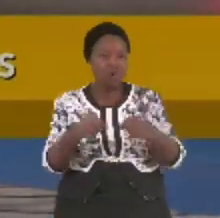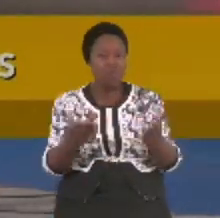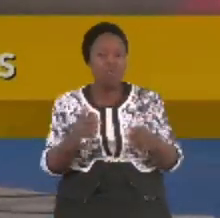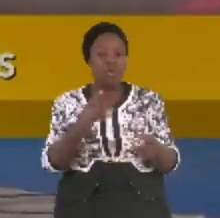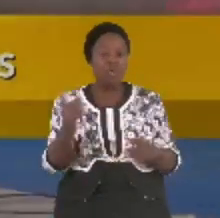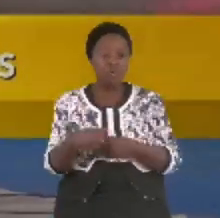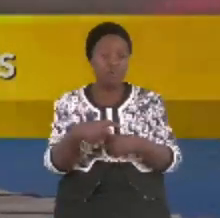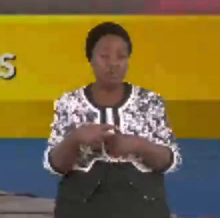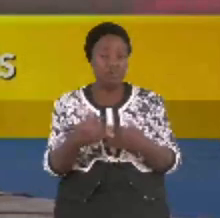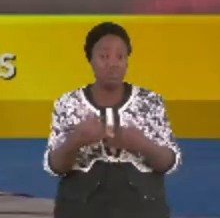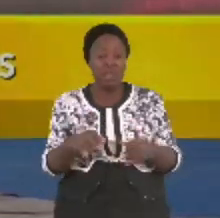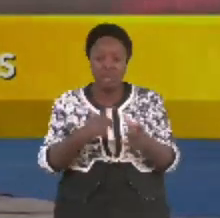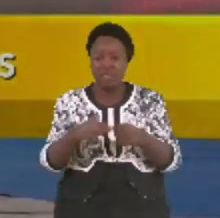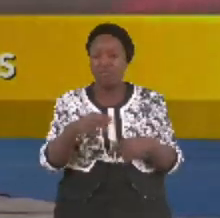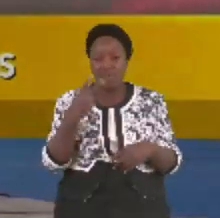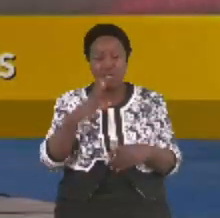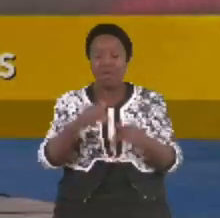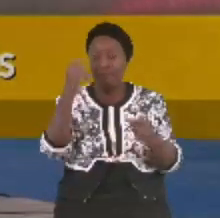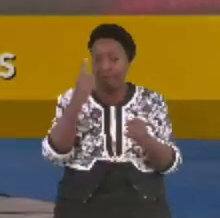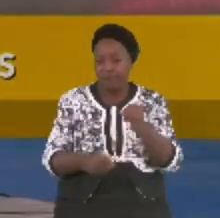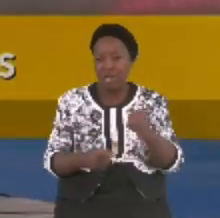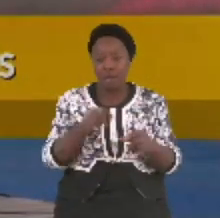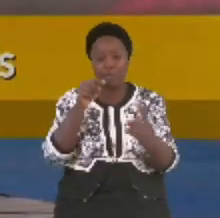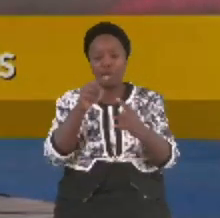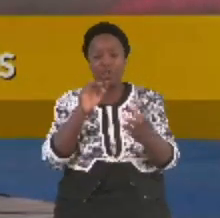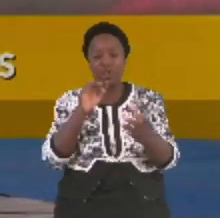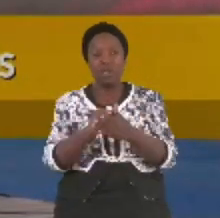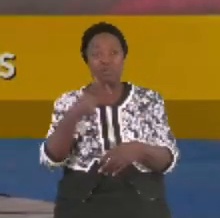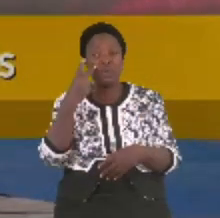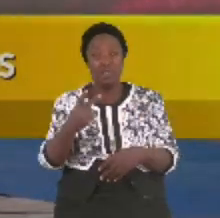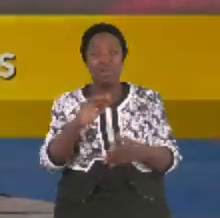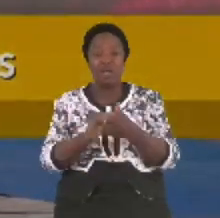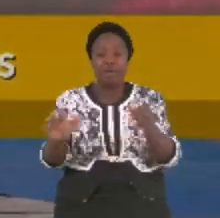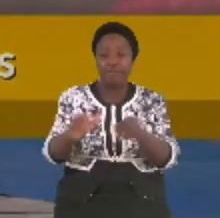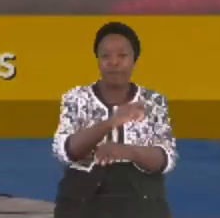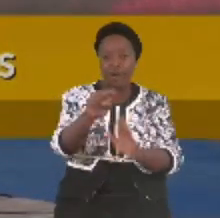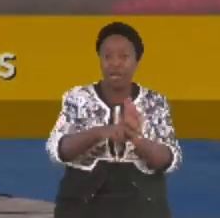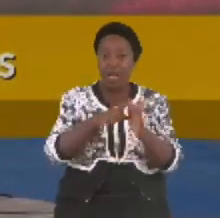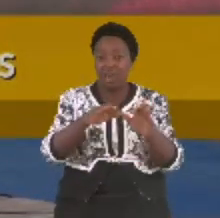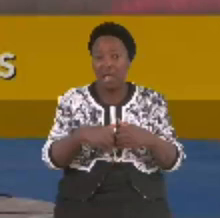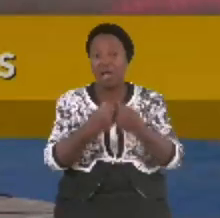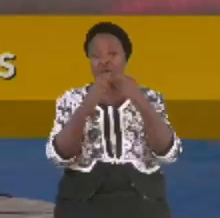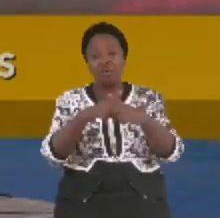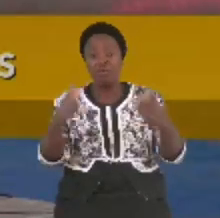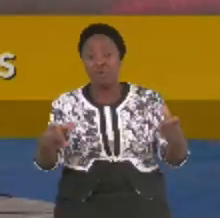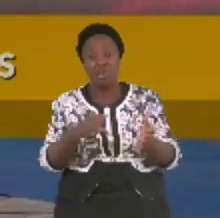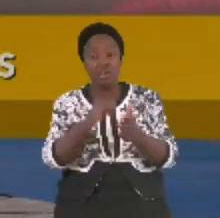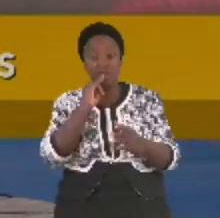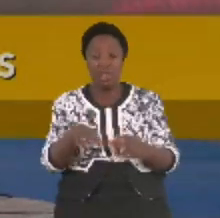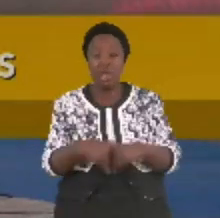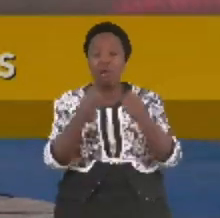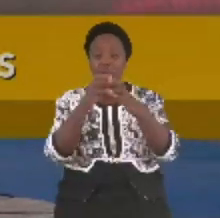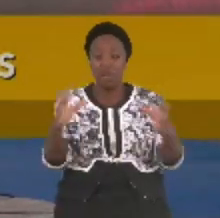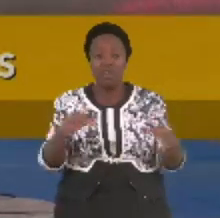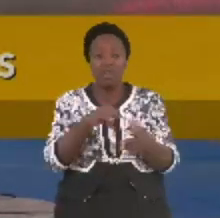final, le dernier point que nous allons considérer. La plénitude et toute la plénitude, l'abondance, la